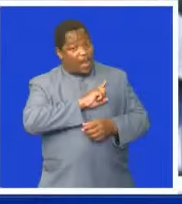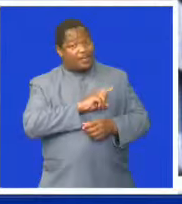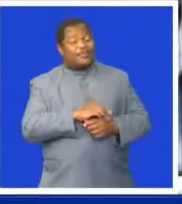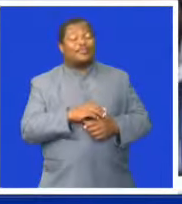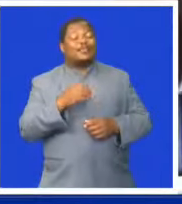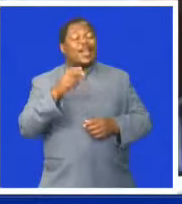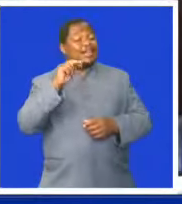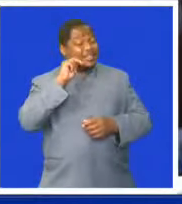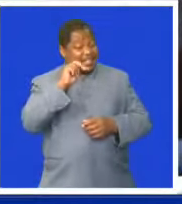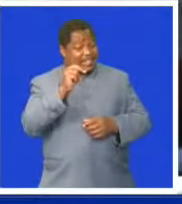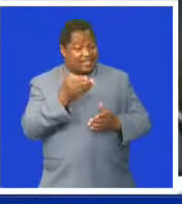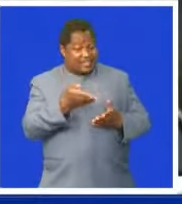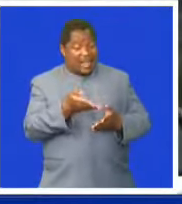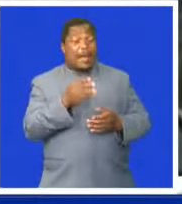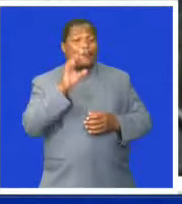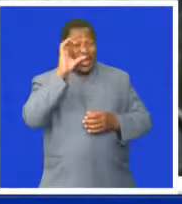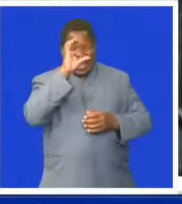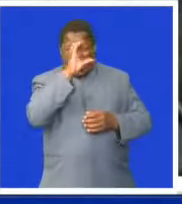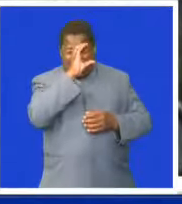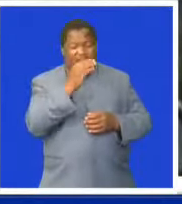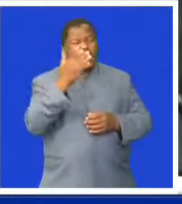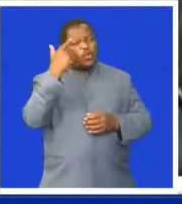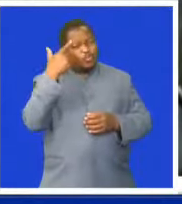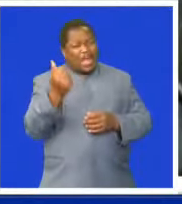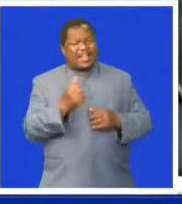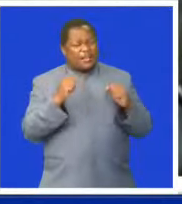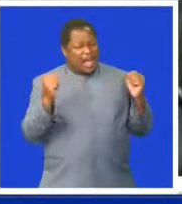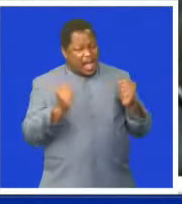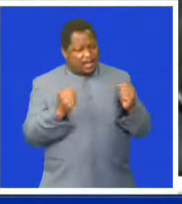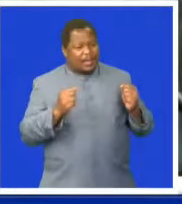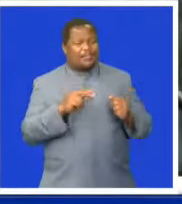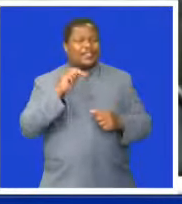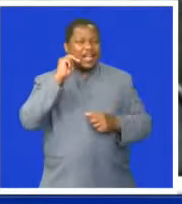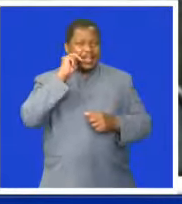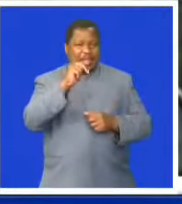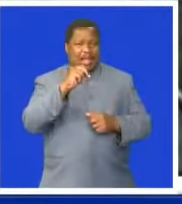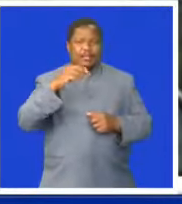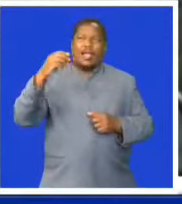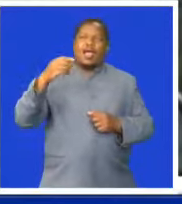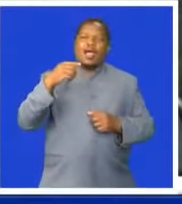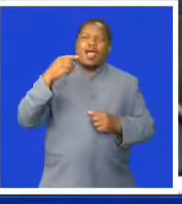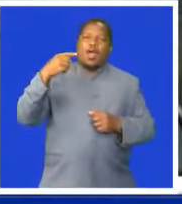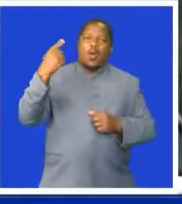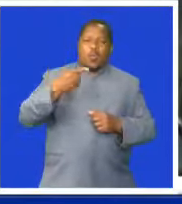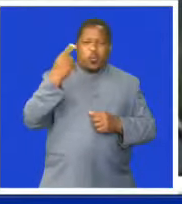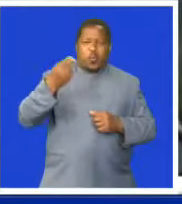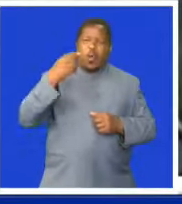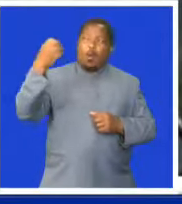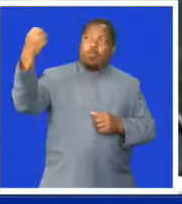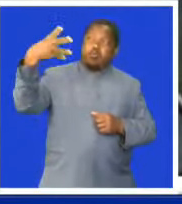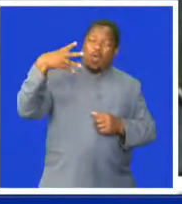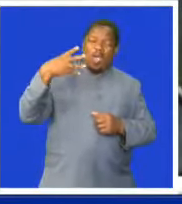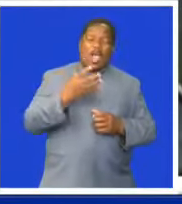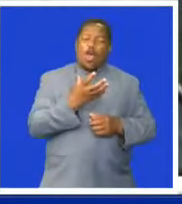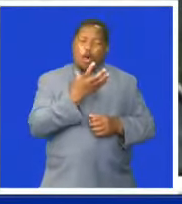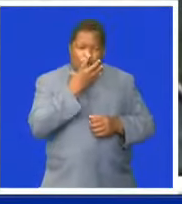ngoba kuyabanza la. Nginembuto lalele kungumbuto at the same time